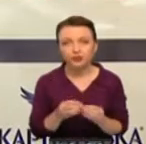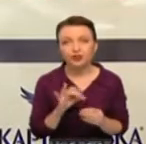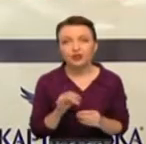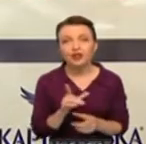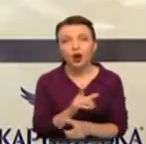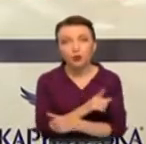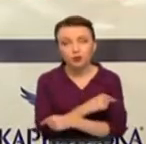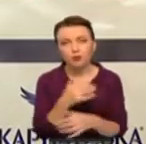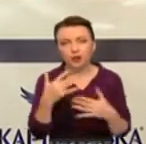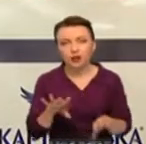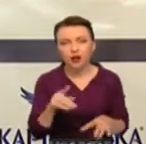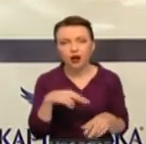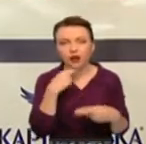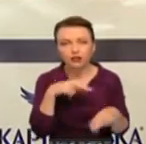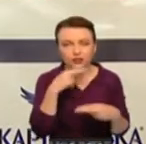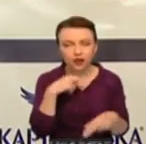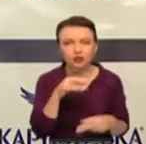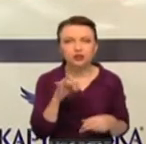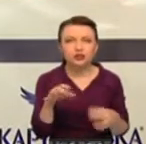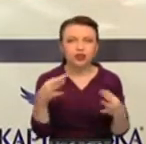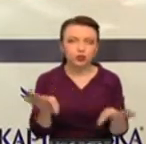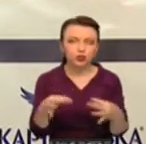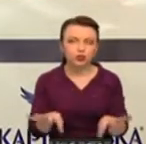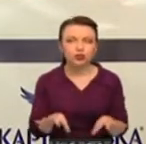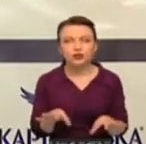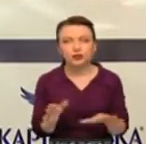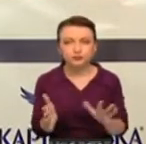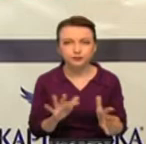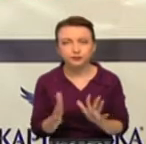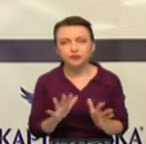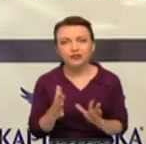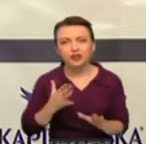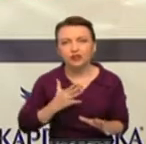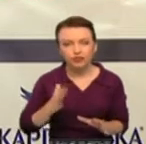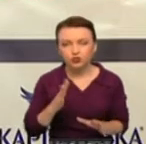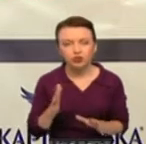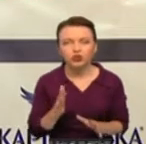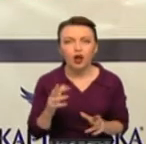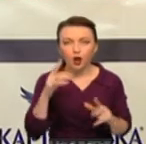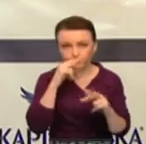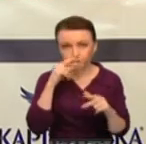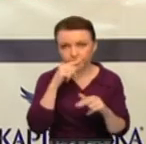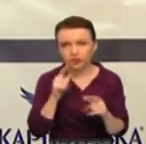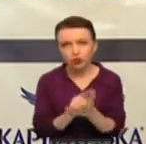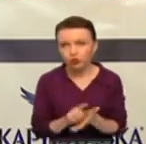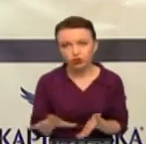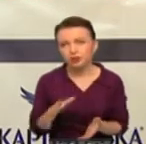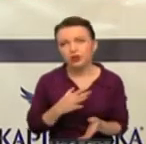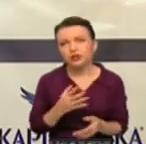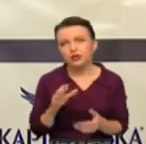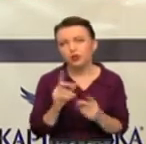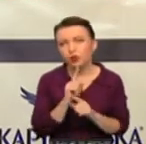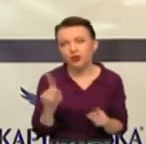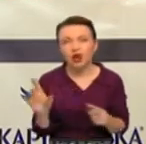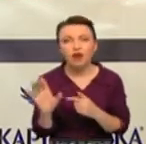усталості, потеря концентрації і допущені, скажімо так, невинуждені ошибки, які ми не повинні були зробити, особливо в кінці